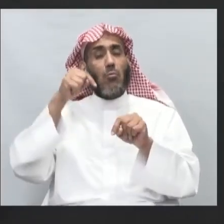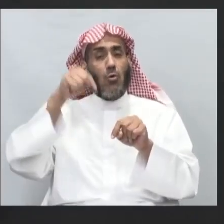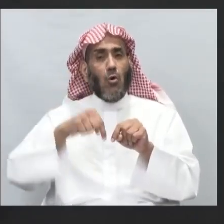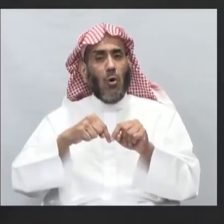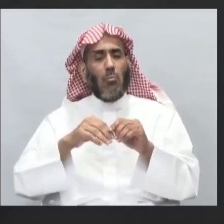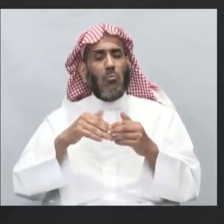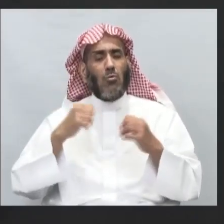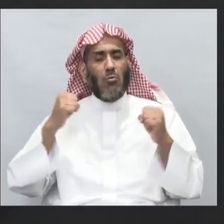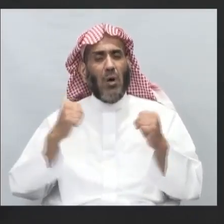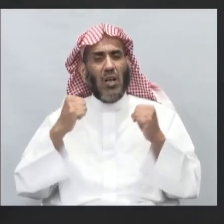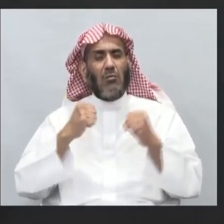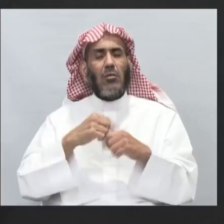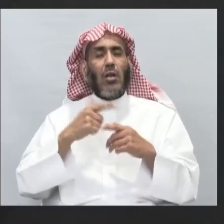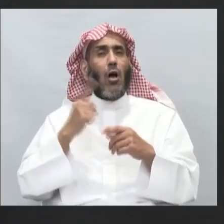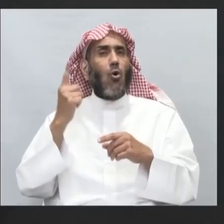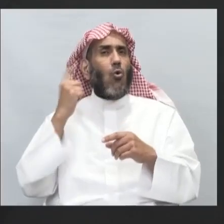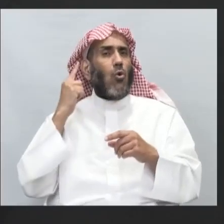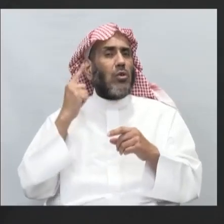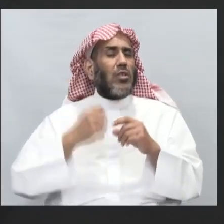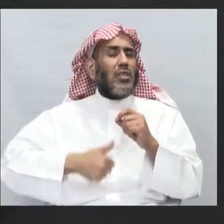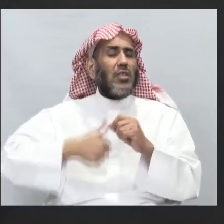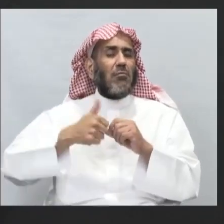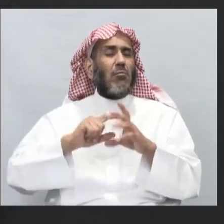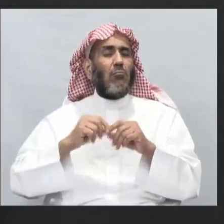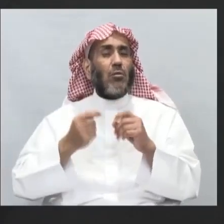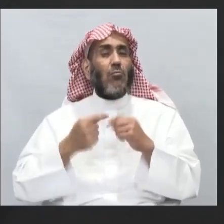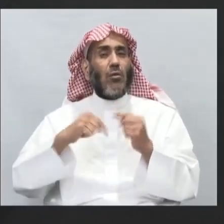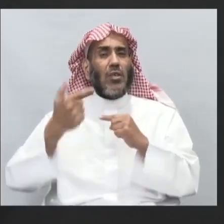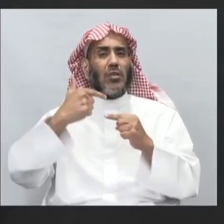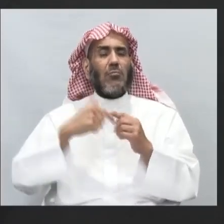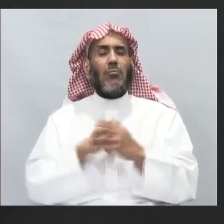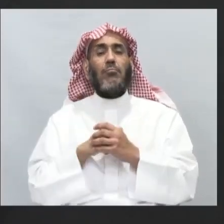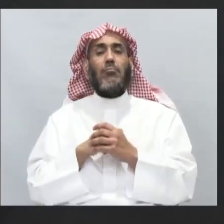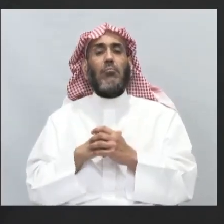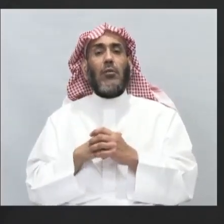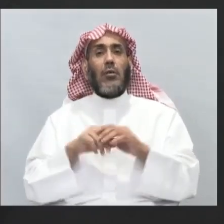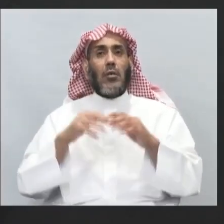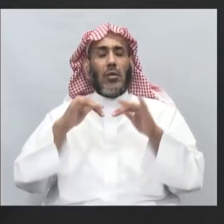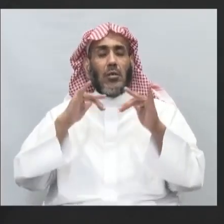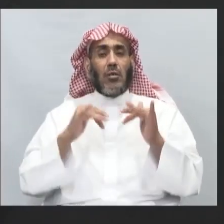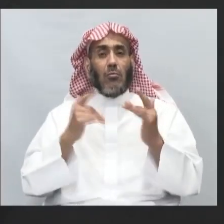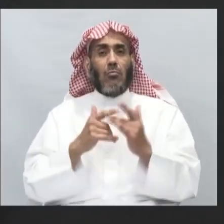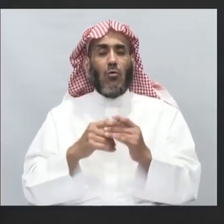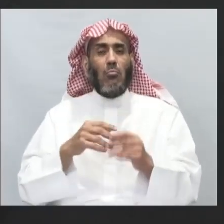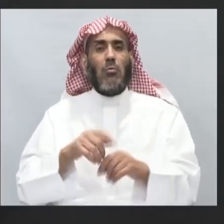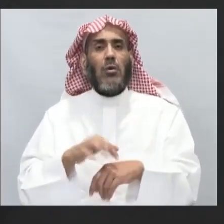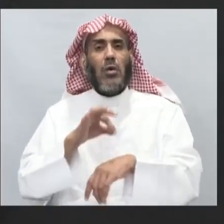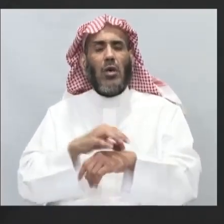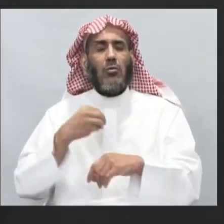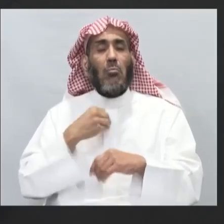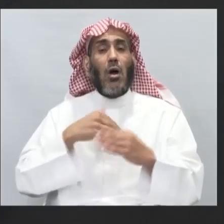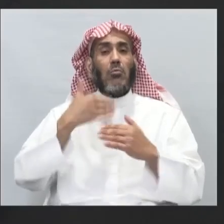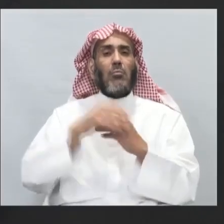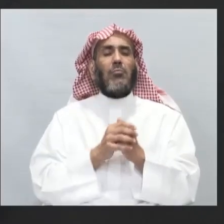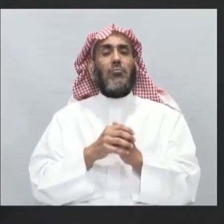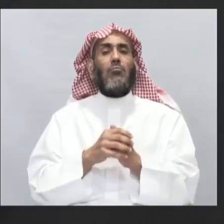نوطي انفسنا على حسن الاستماع لان هذا سينعكس مستقبلا علينا الجالسون امامنا اليوم هم اطباء المستقبل